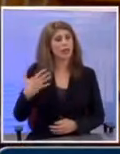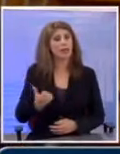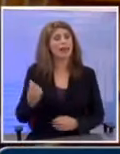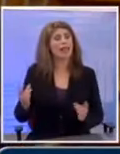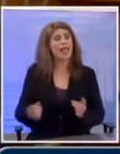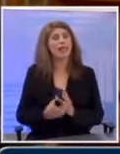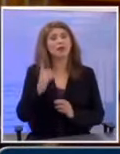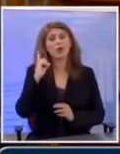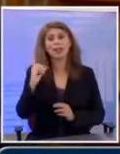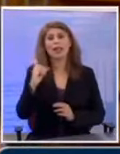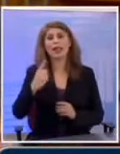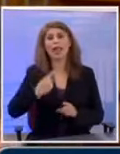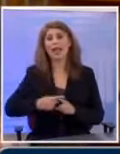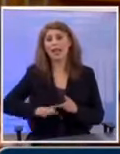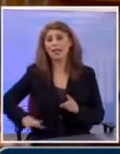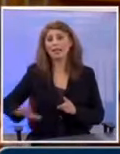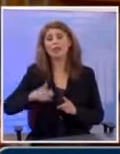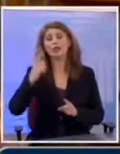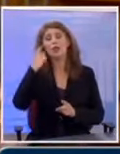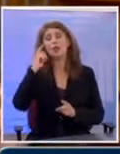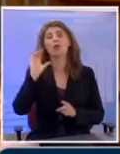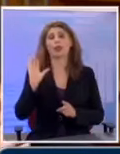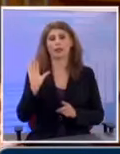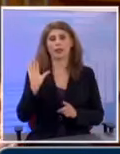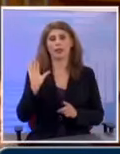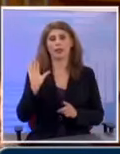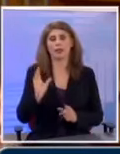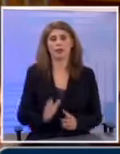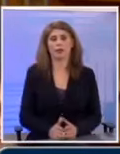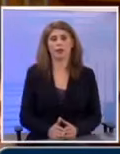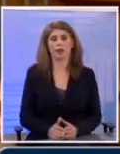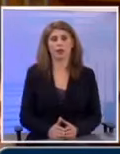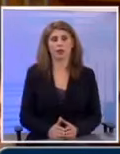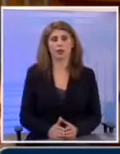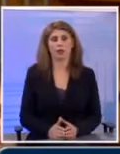Έλληνας που να μην γνωρίζει, που να μην